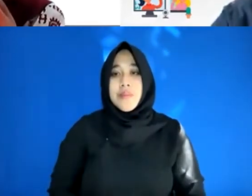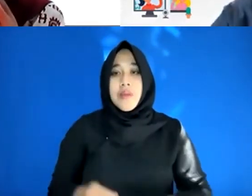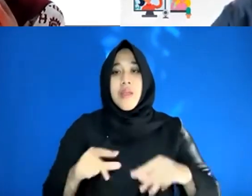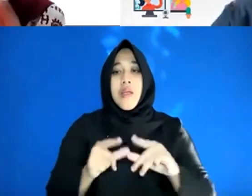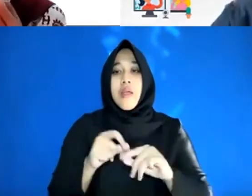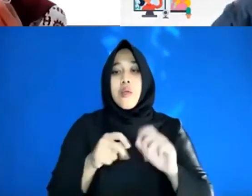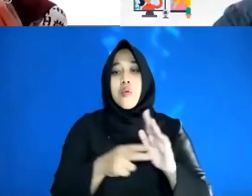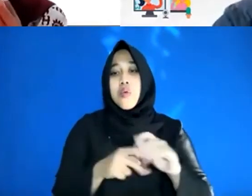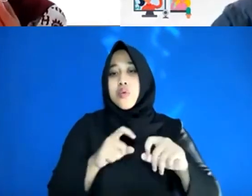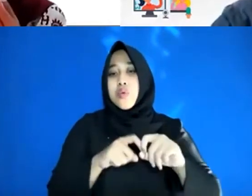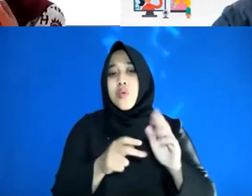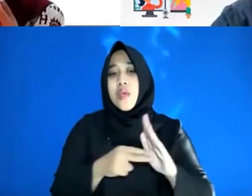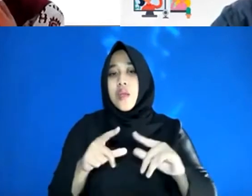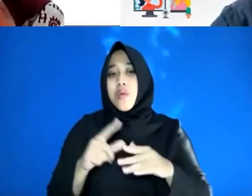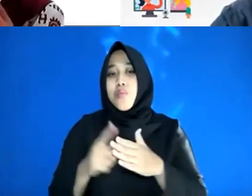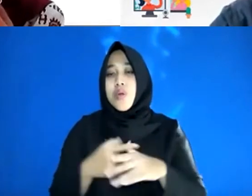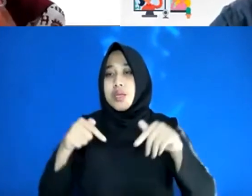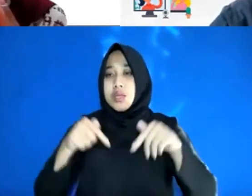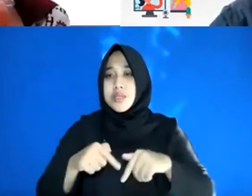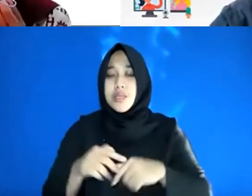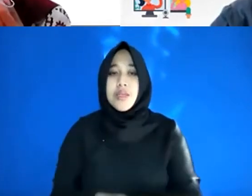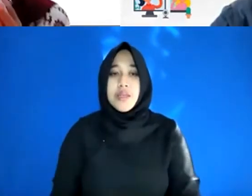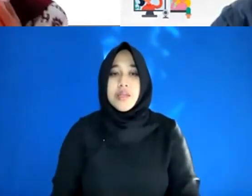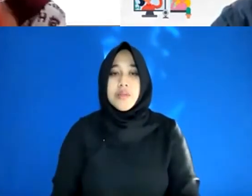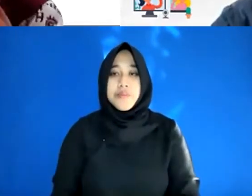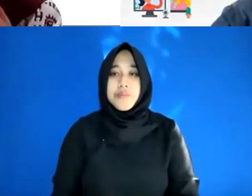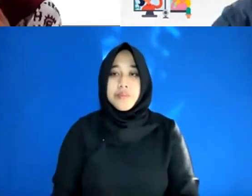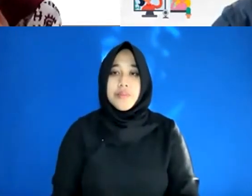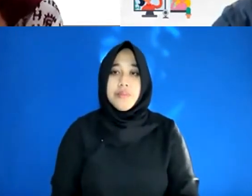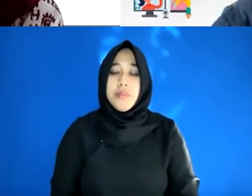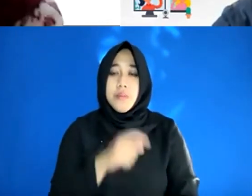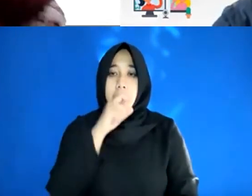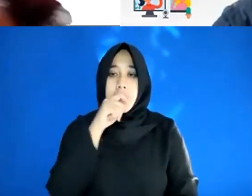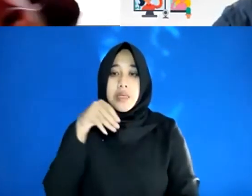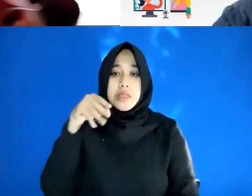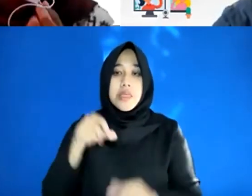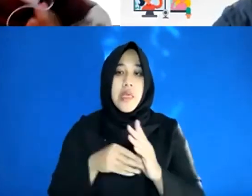Q&A ya. Boleh dimulai dari sekarang. Sekarang saya mau menuju ke Pak Zainal dan Bu Gilang dulu.